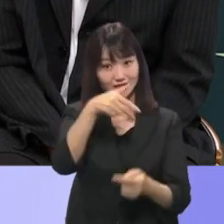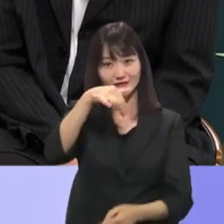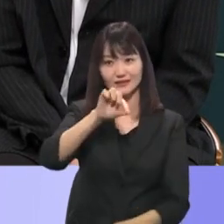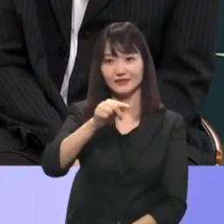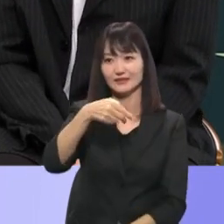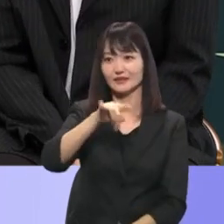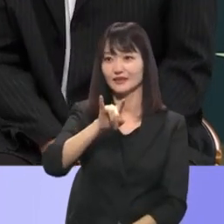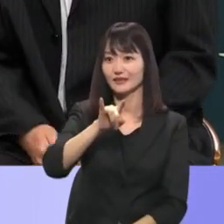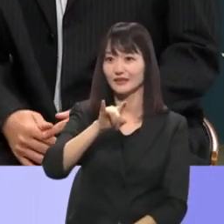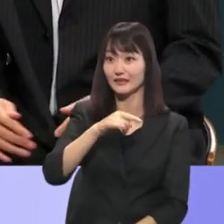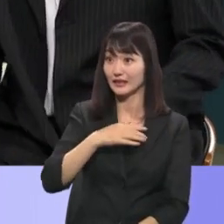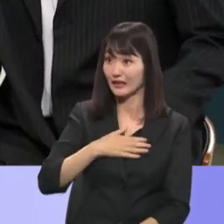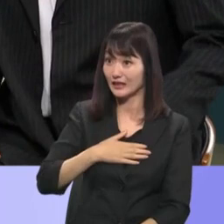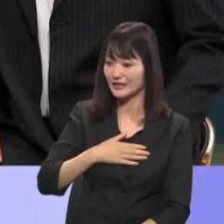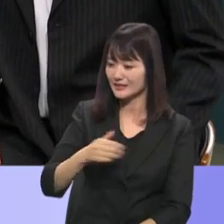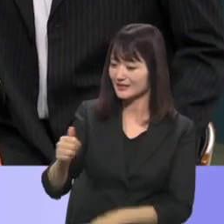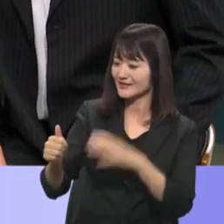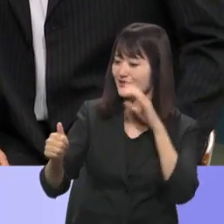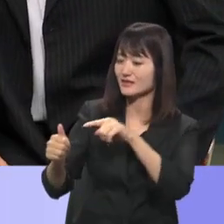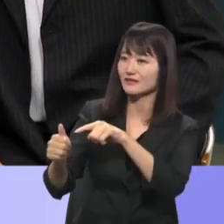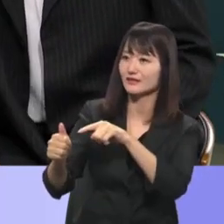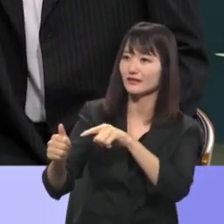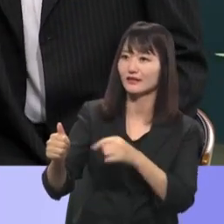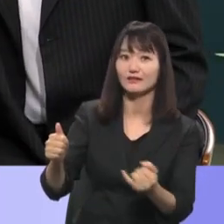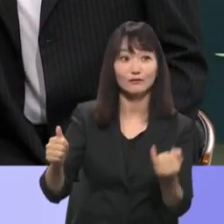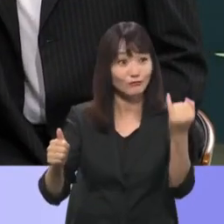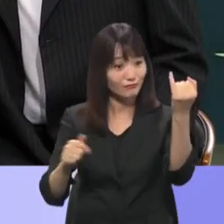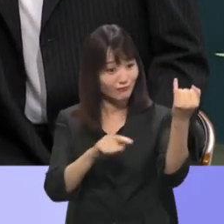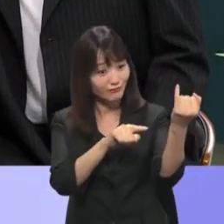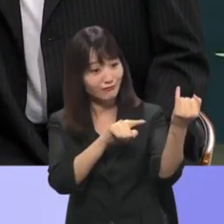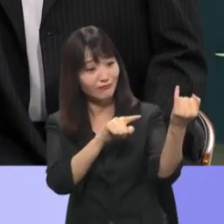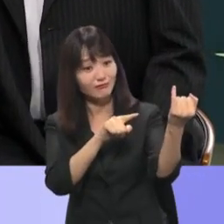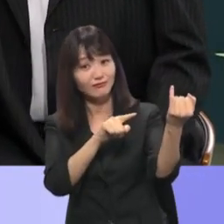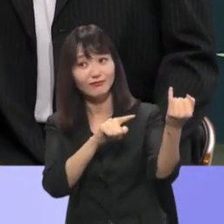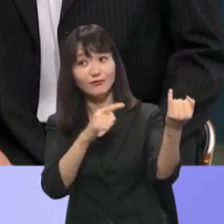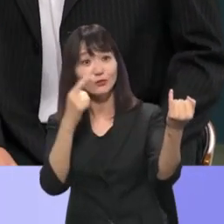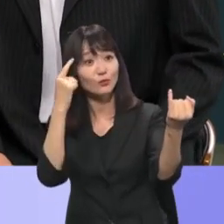진세라고 누나 왜